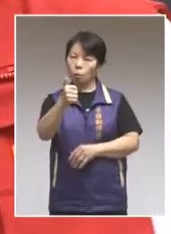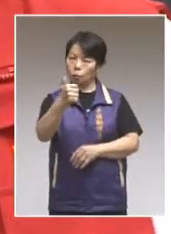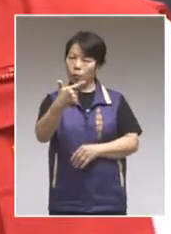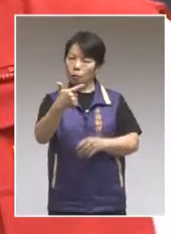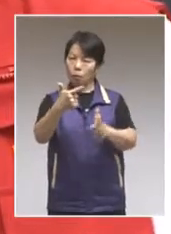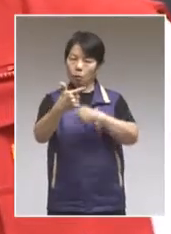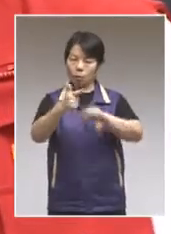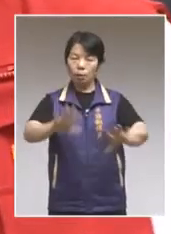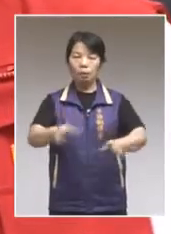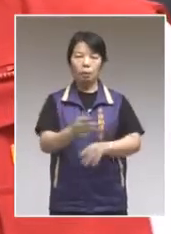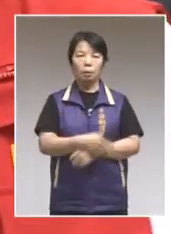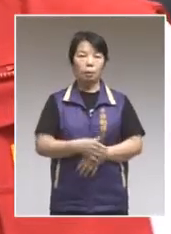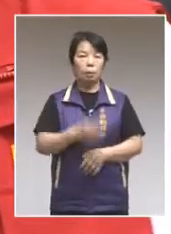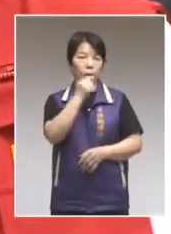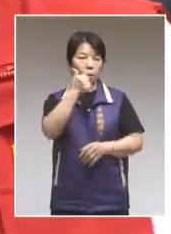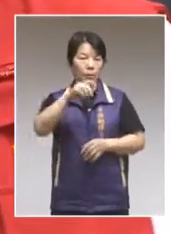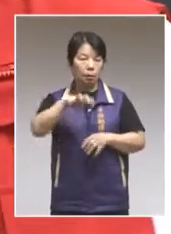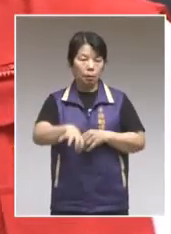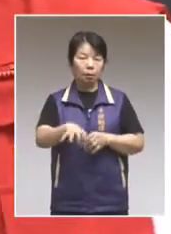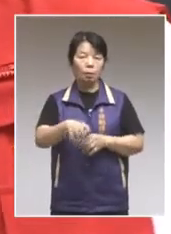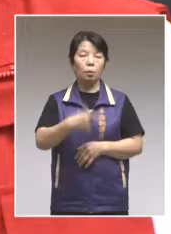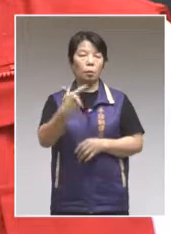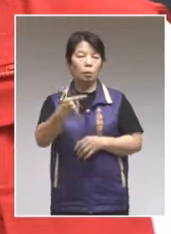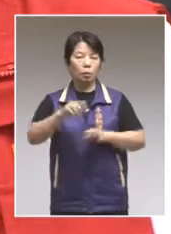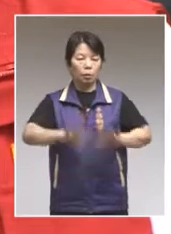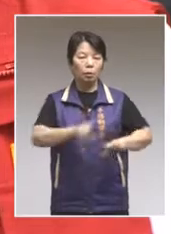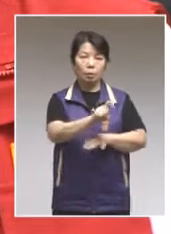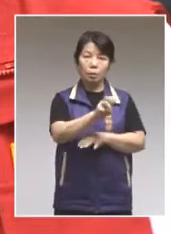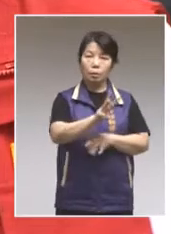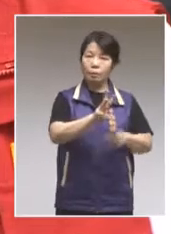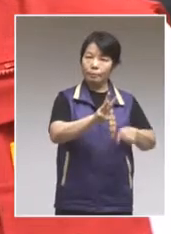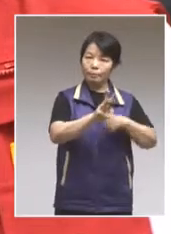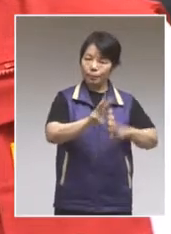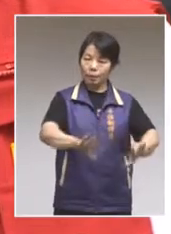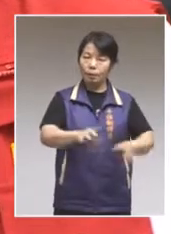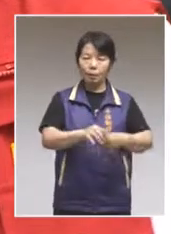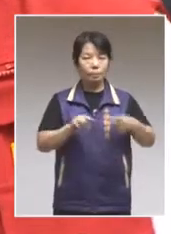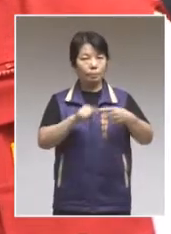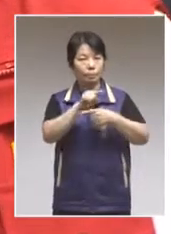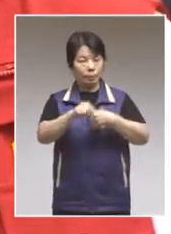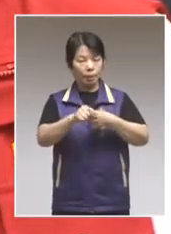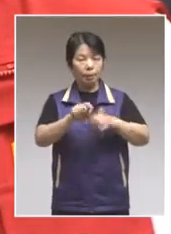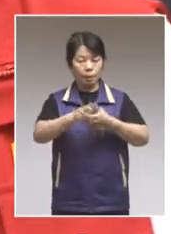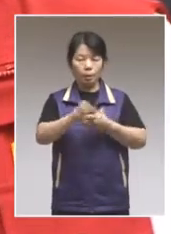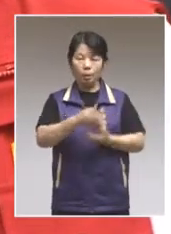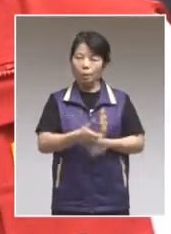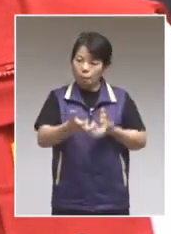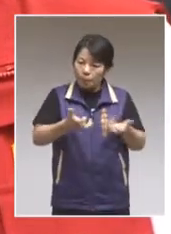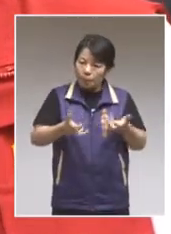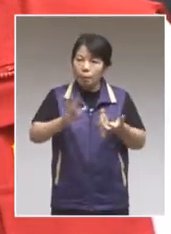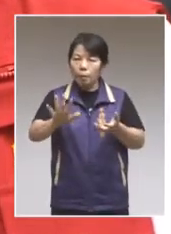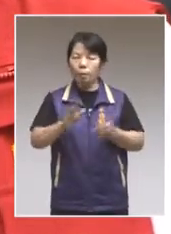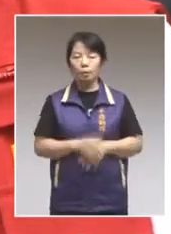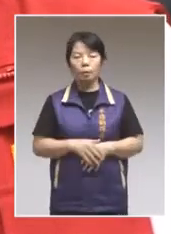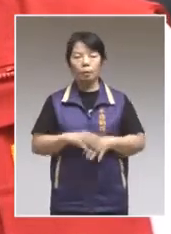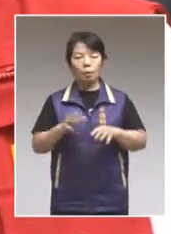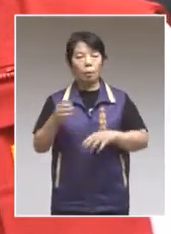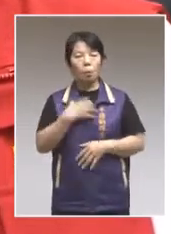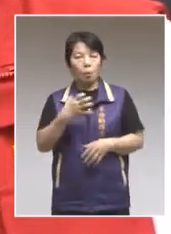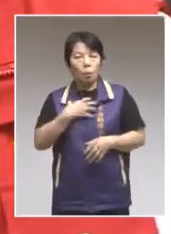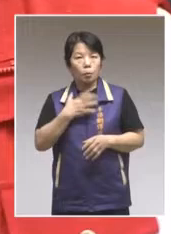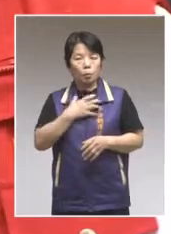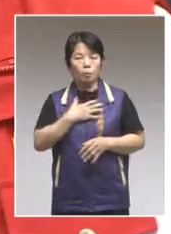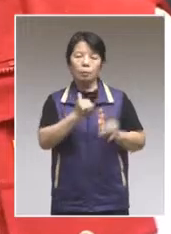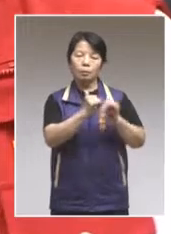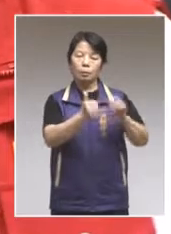娱乐场所昨天是6，今天是13啊。但是我们检视了它的足迹，其实是比较分散的，显示风险来自于社区